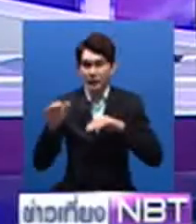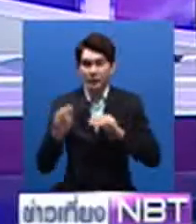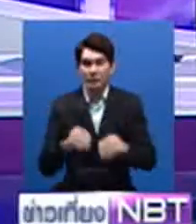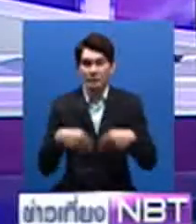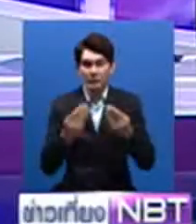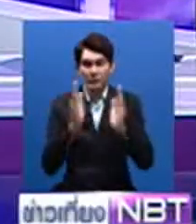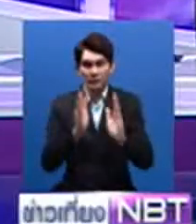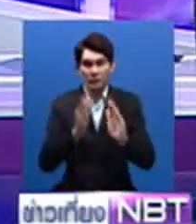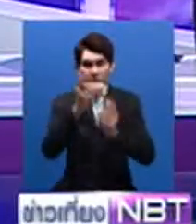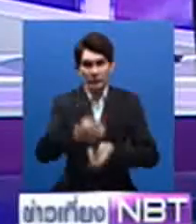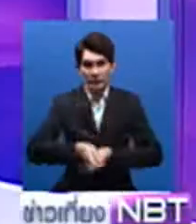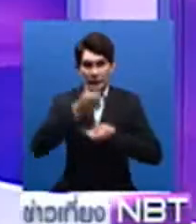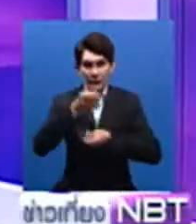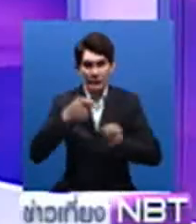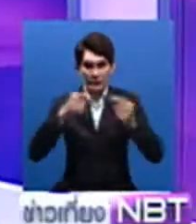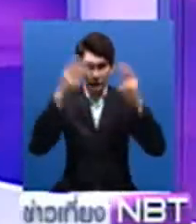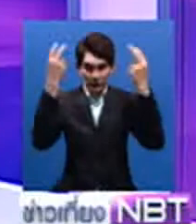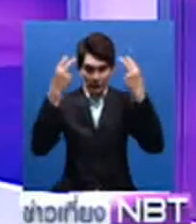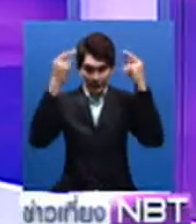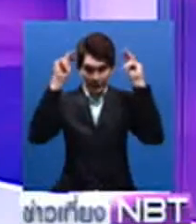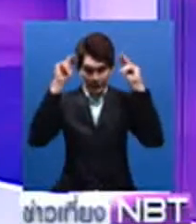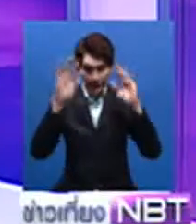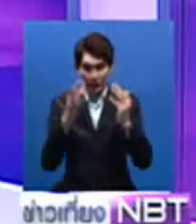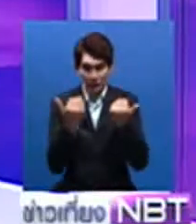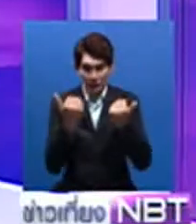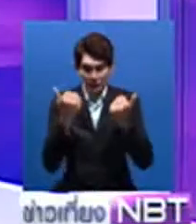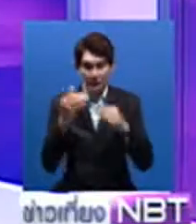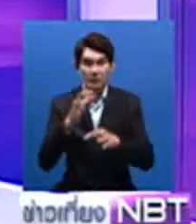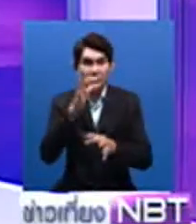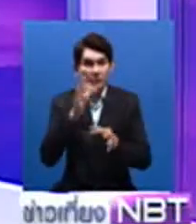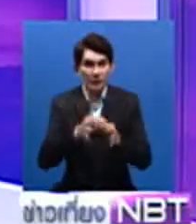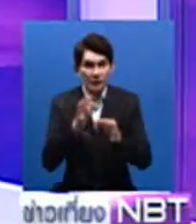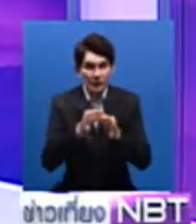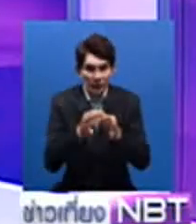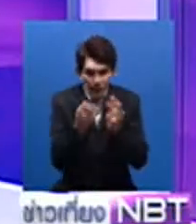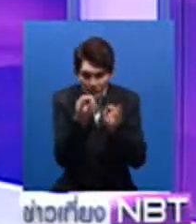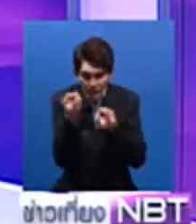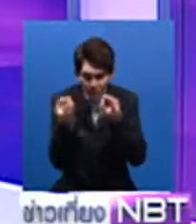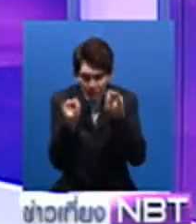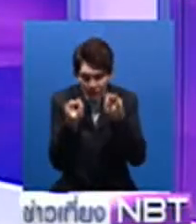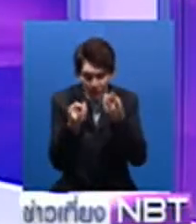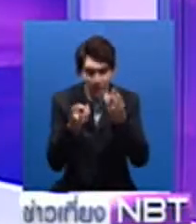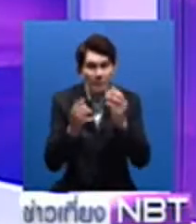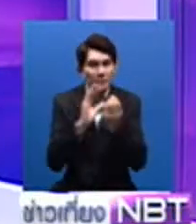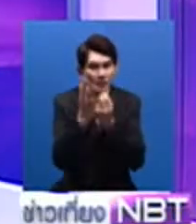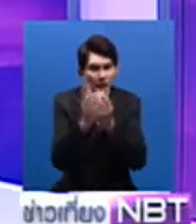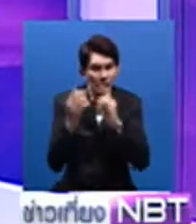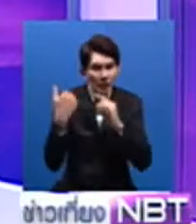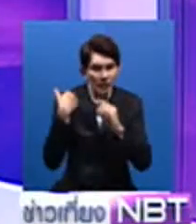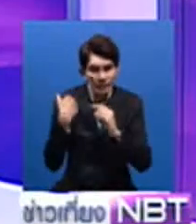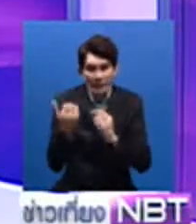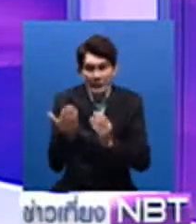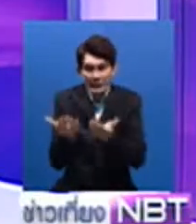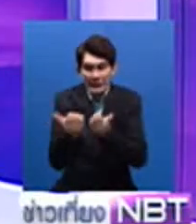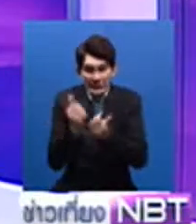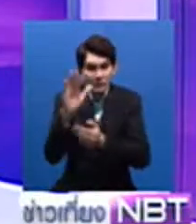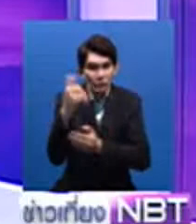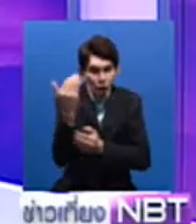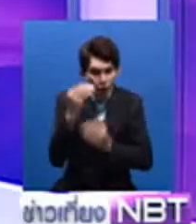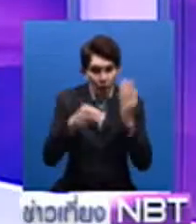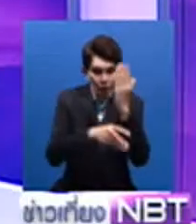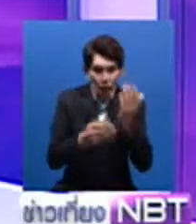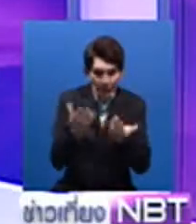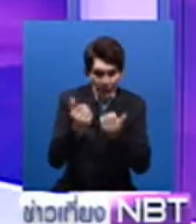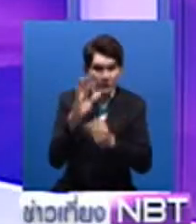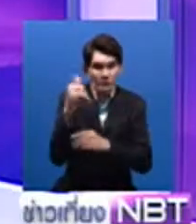กับเกษตรกรของนายกรัฐมนตรีสาซึ่งก็เตรียมตั้งธนาคารเมล็ดพันธุ์พืชให้กับเกษตรกรกู้ยืมเมล็ดพันธุ์และปุ๋ยเพื่อ